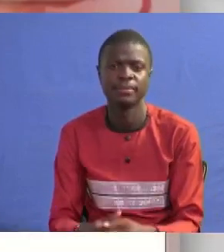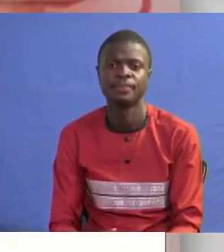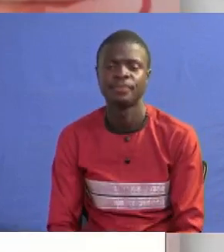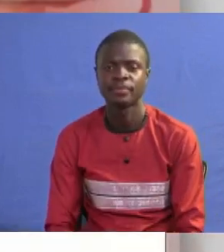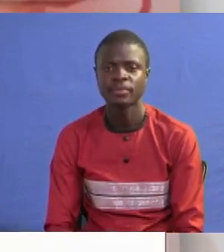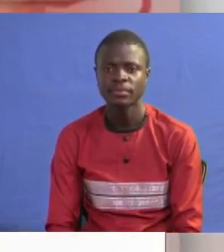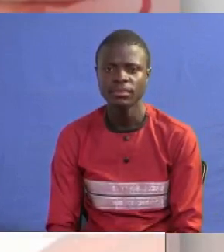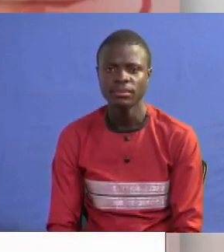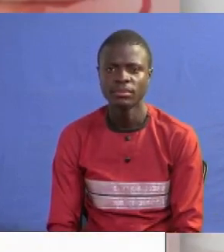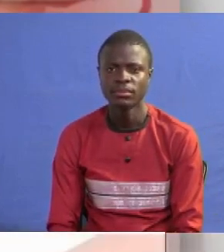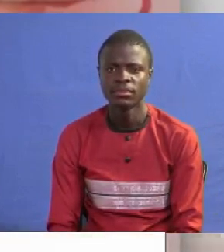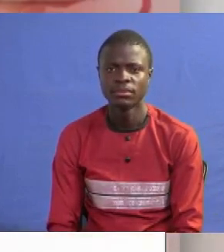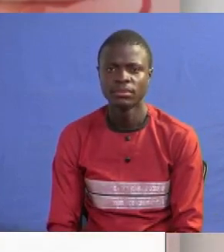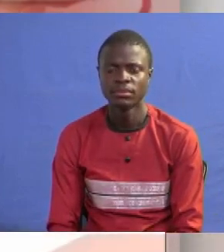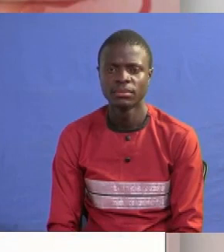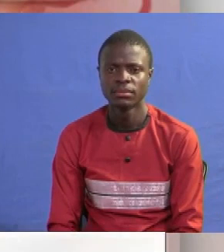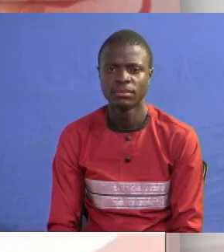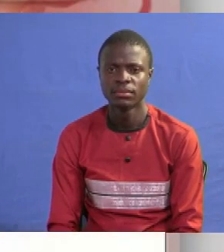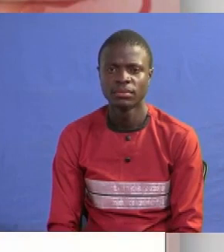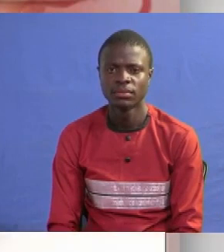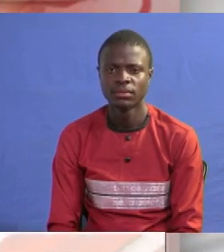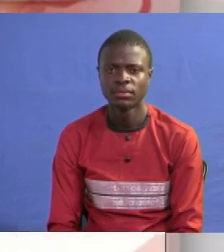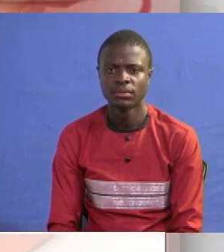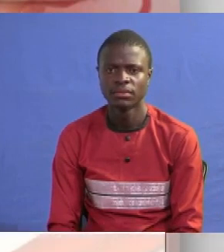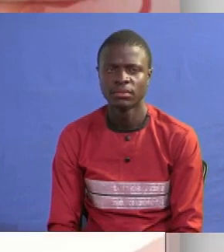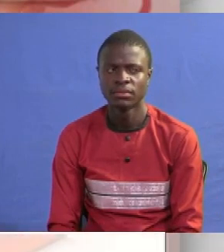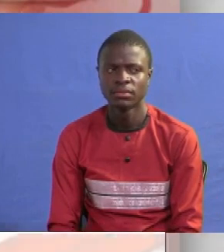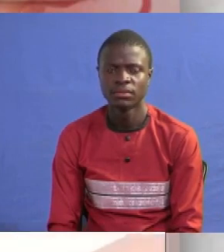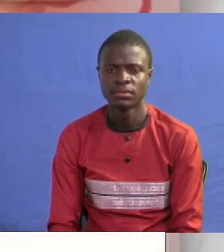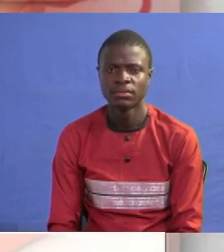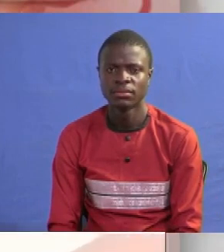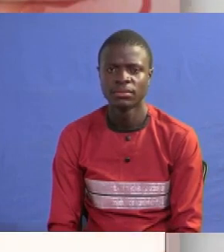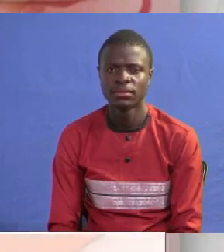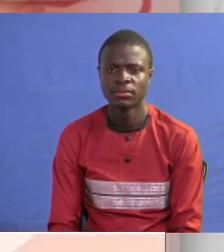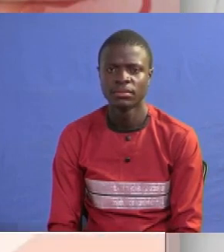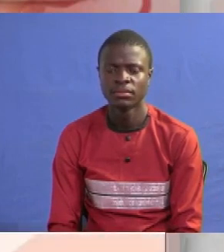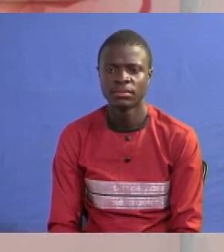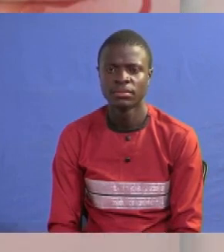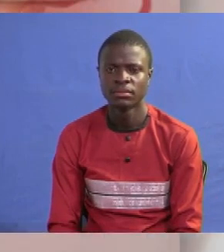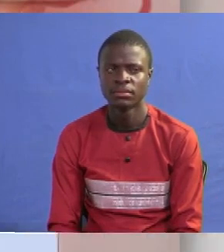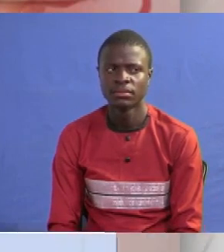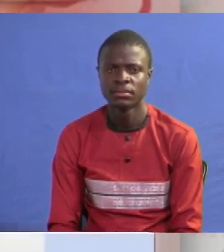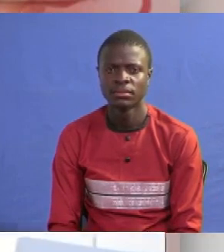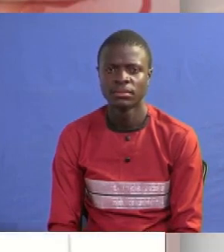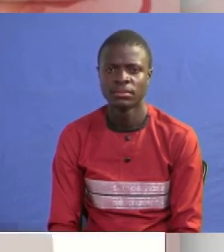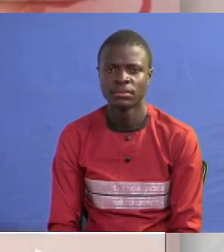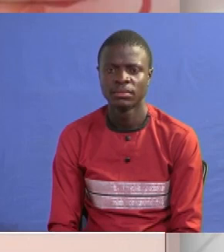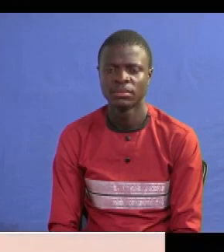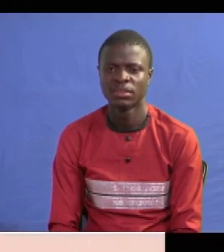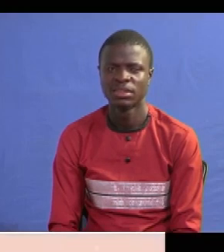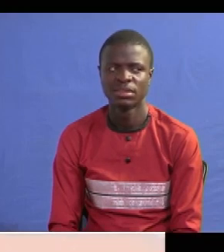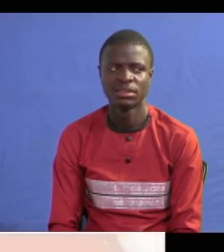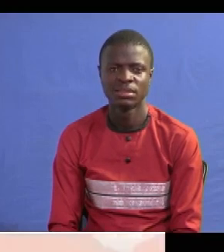maumivu mgongoni, kwenye eneo la tumbo na chini, au upande wa mwili, maumivu wakati wa ngono na hedhi isiyo ya